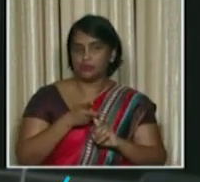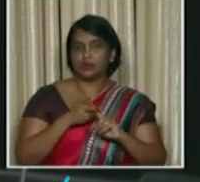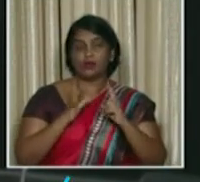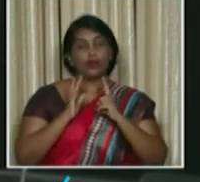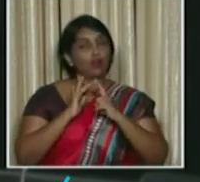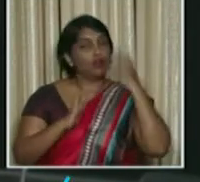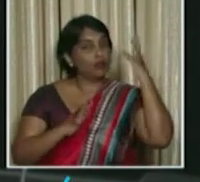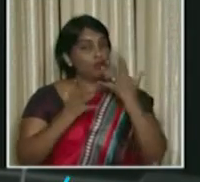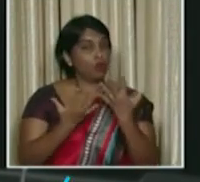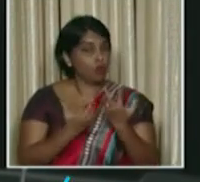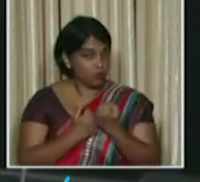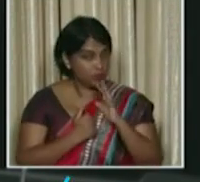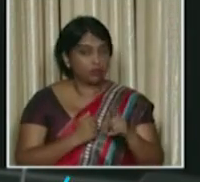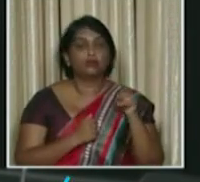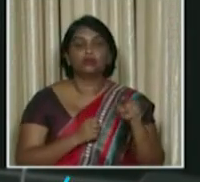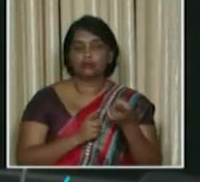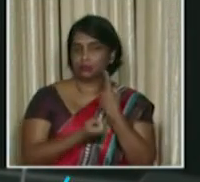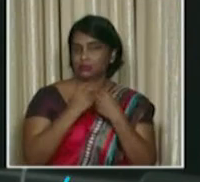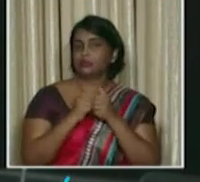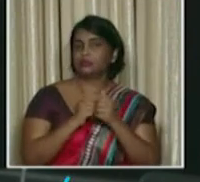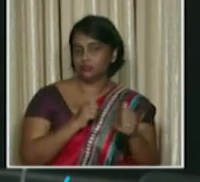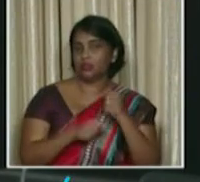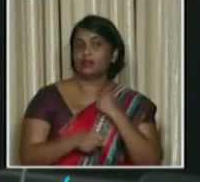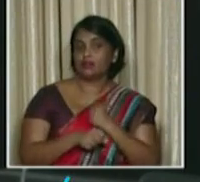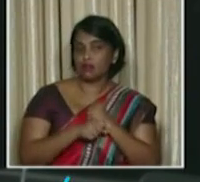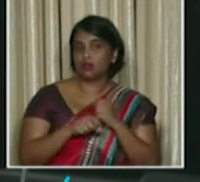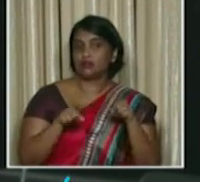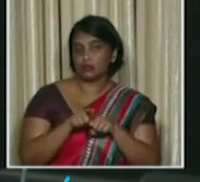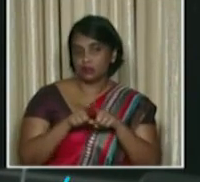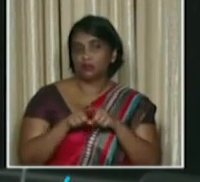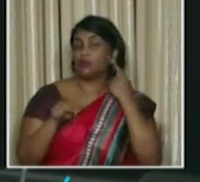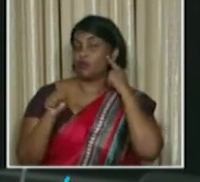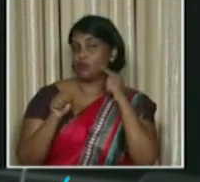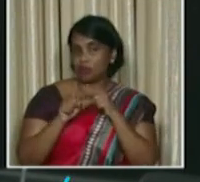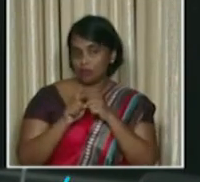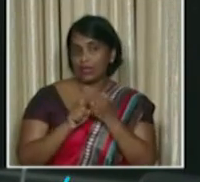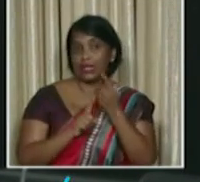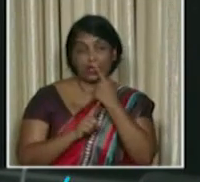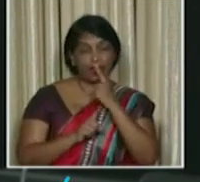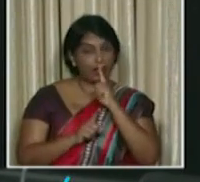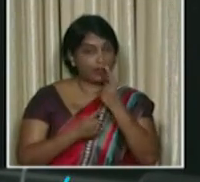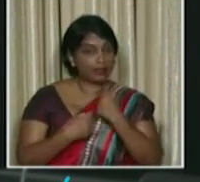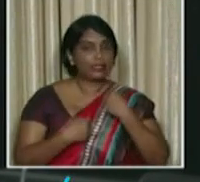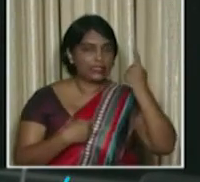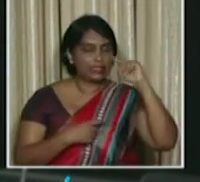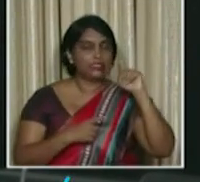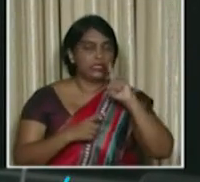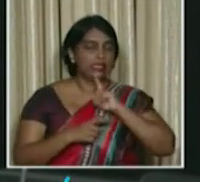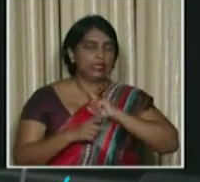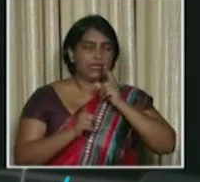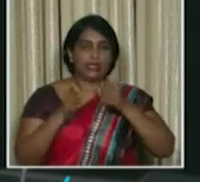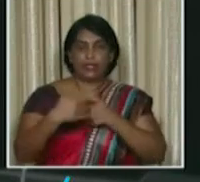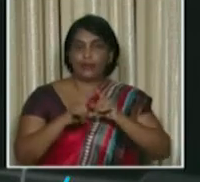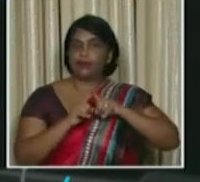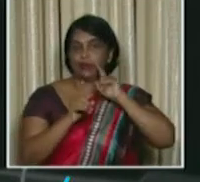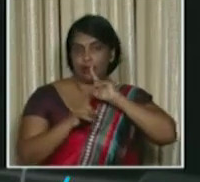ජාත්‍යන්තර වශයෙන් උත් අවශ්‍ය වෙනවා නම් ඒ සඳහා ඒ පරීක්ෂණ කටයුතු කරන්න රජයක් විදියට ඒ ඉල්ලීම අපි ඊයේ දවසේදී කැබිනට් මණ්ඩලයේදී සාකච්ඡා